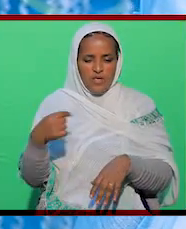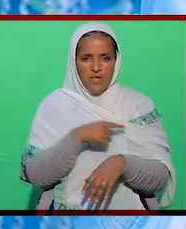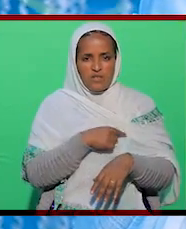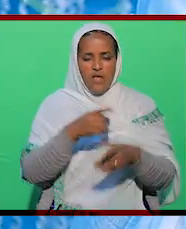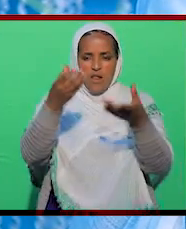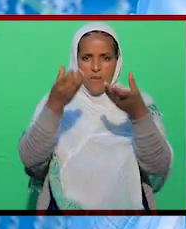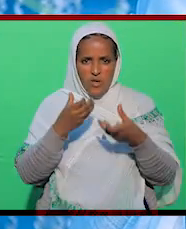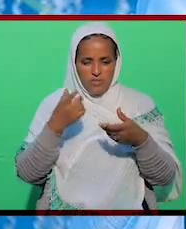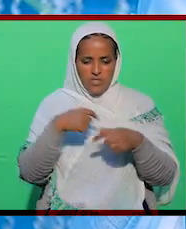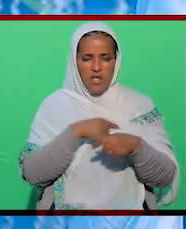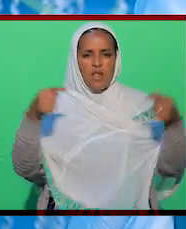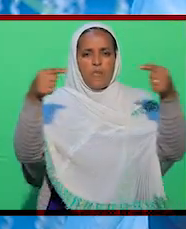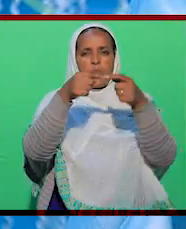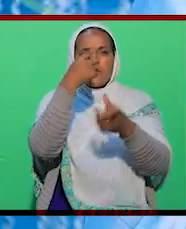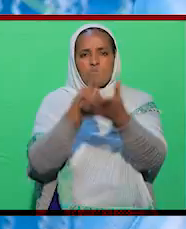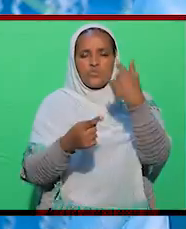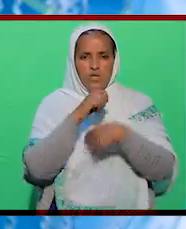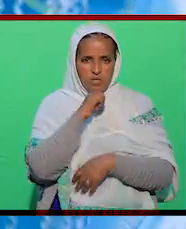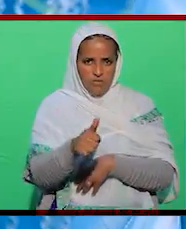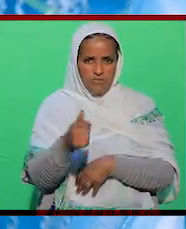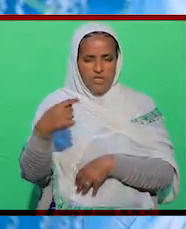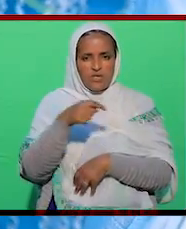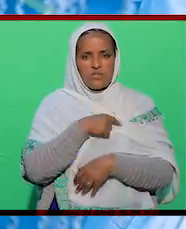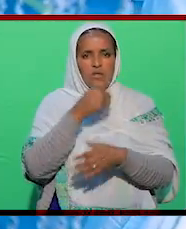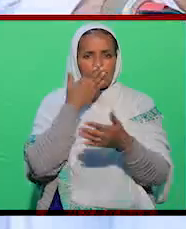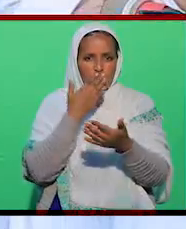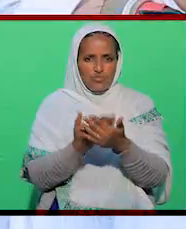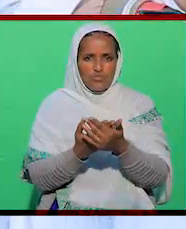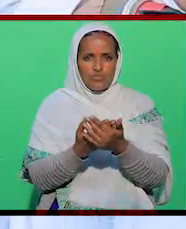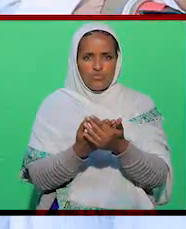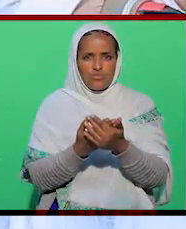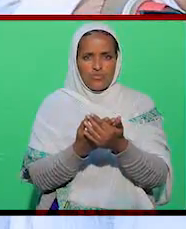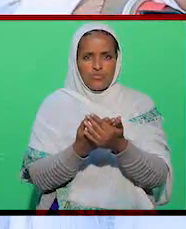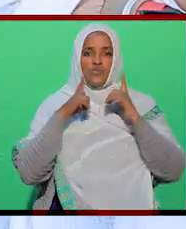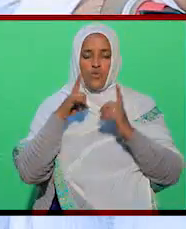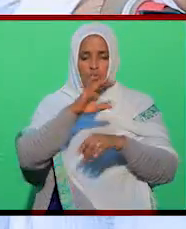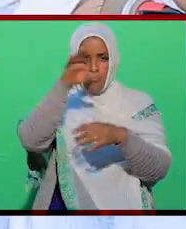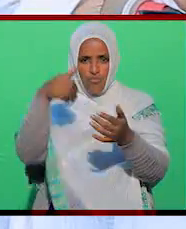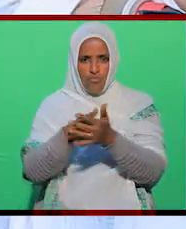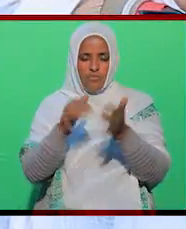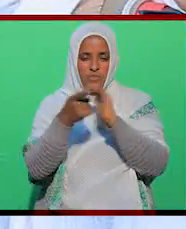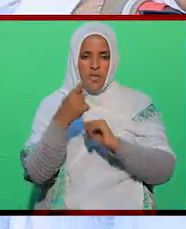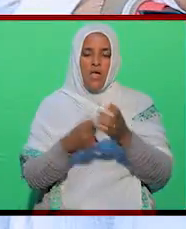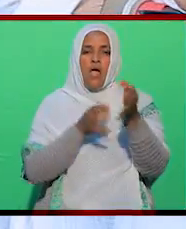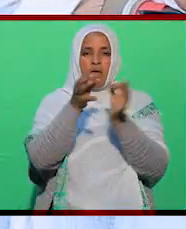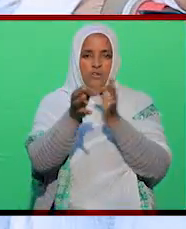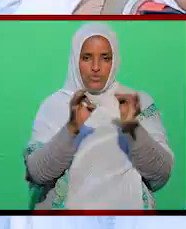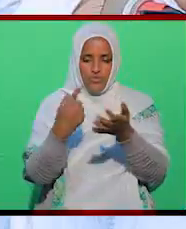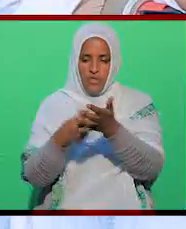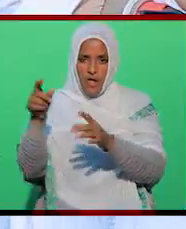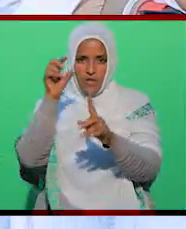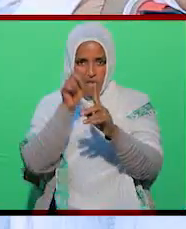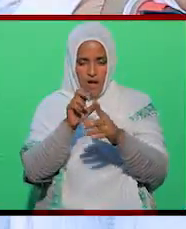ወገኖች ዝም ብሎ እኛን ለማስተማር እና እኛን ለማገናኘት ብቻ አይደለም እንዴ እኛ መቼም ጥሩ ነው በእምነት በይሁንና እንኖራለን ይሁንና እንኳን